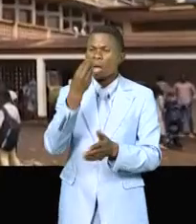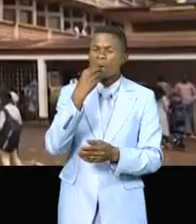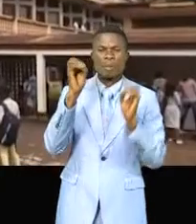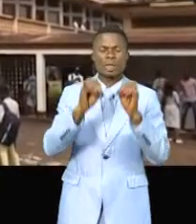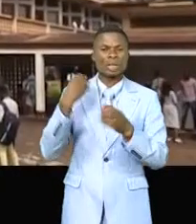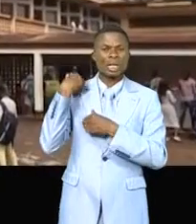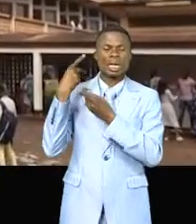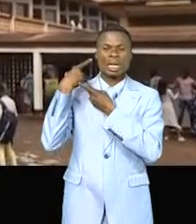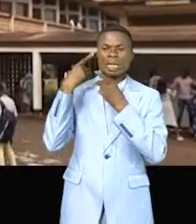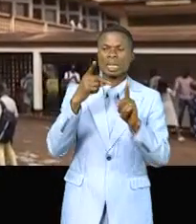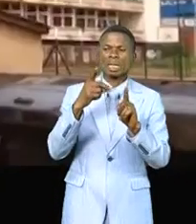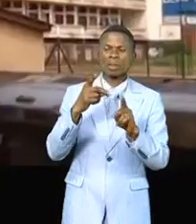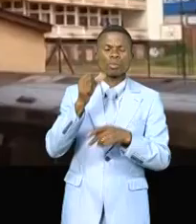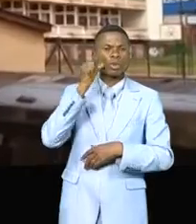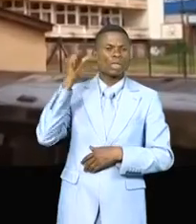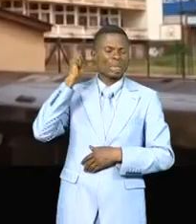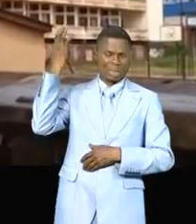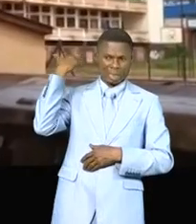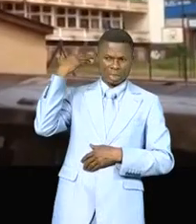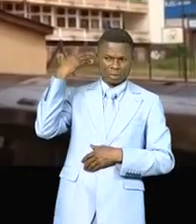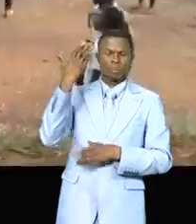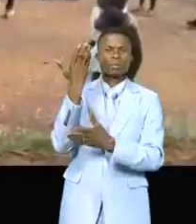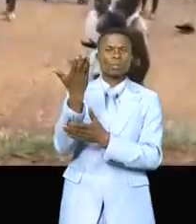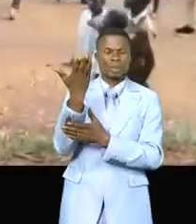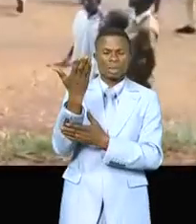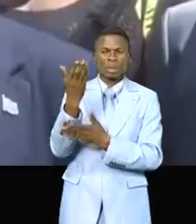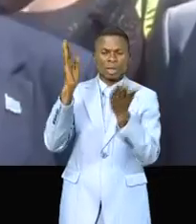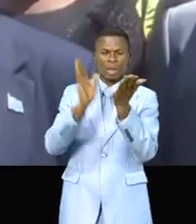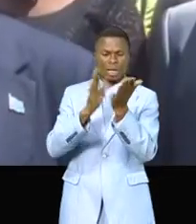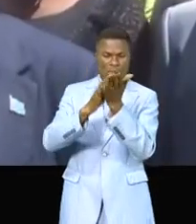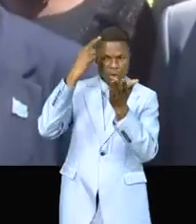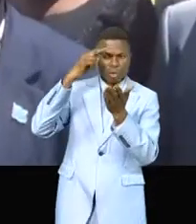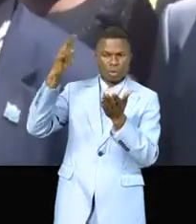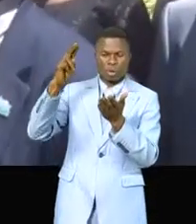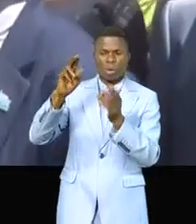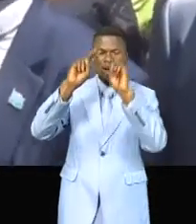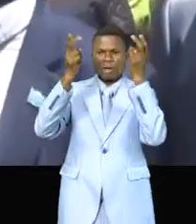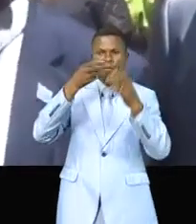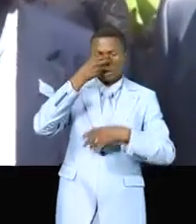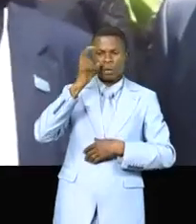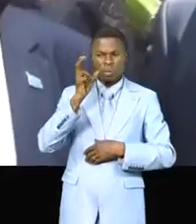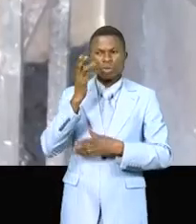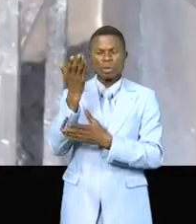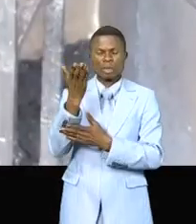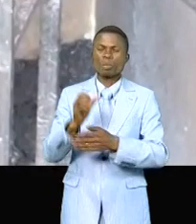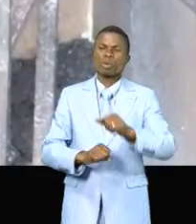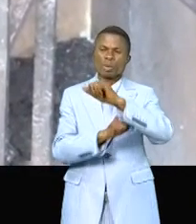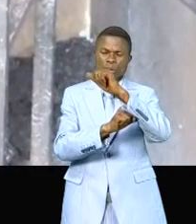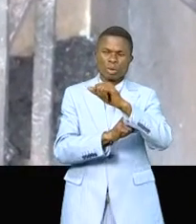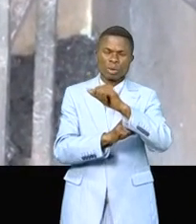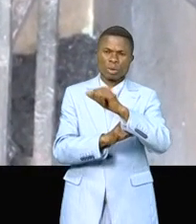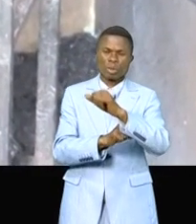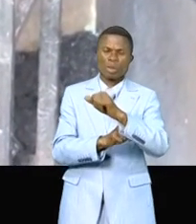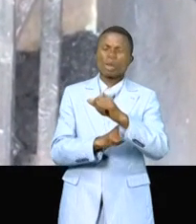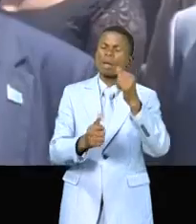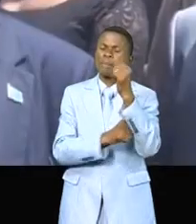avant-hier. Voilà pourquoi le DG de cette institution d'enseignement supérieur, le professeur docteur Patrick Mouzé-Somora, tend la main au